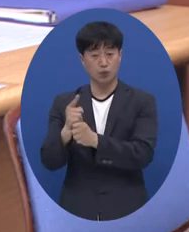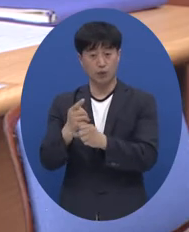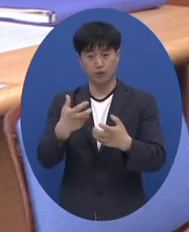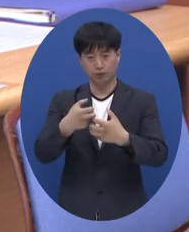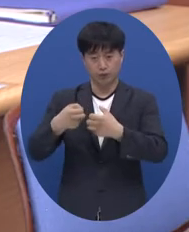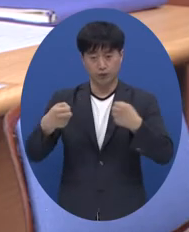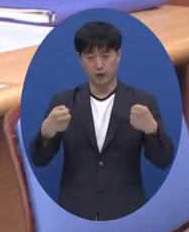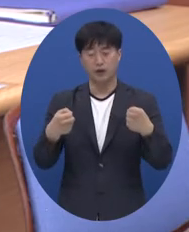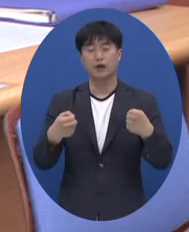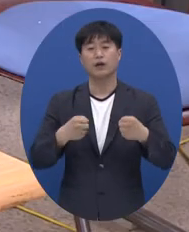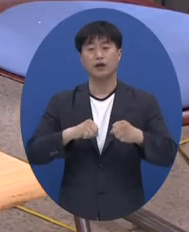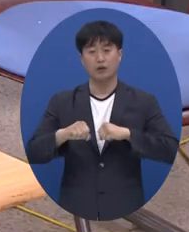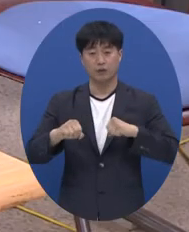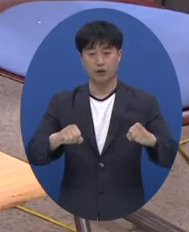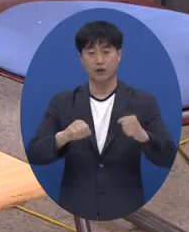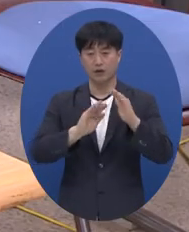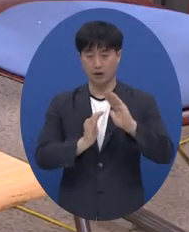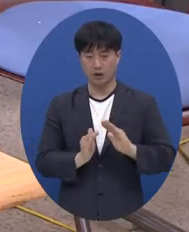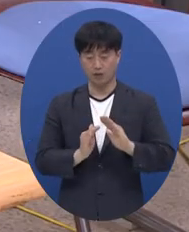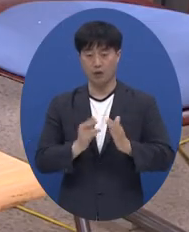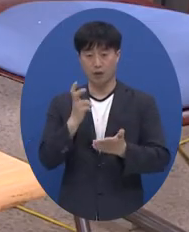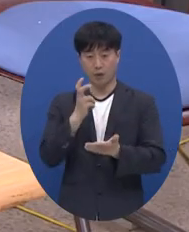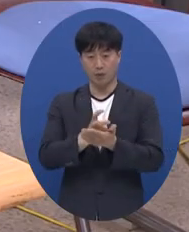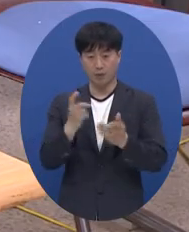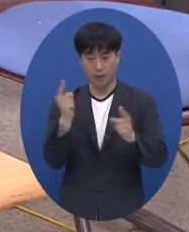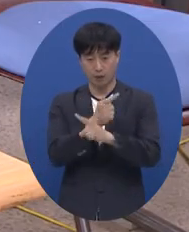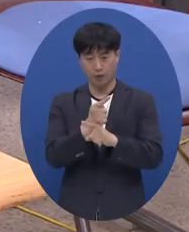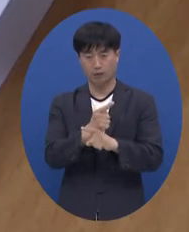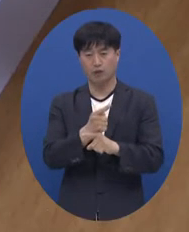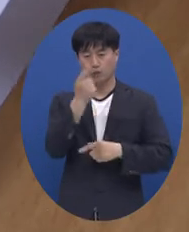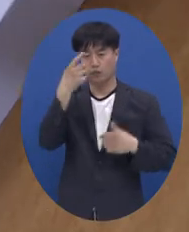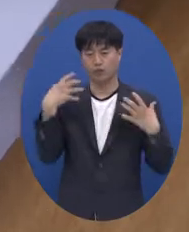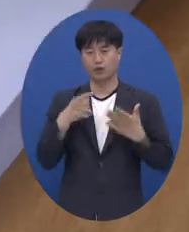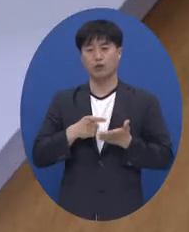분리 발주하는 내용의 소방시설공사업법 개정을